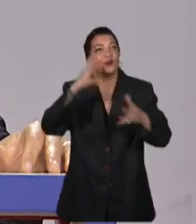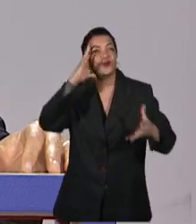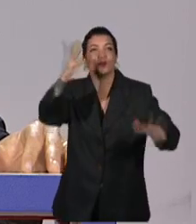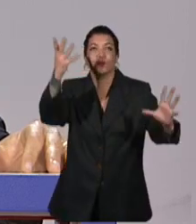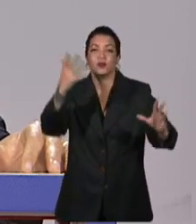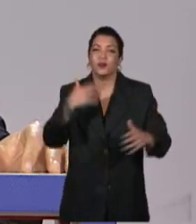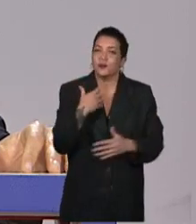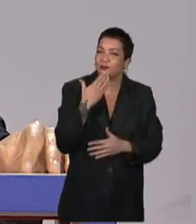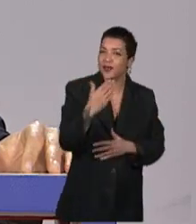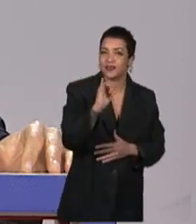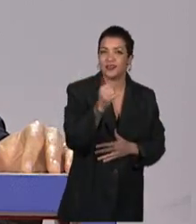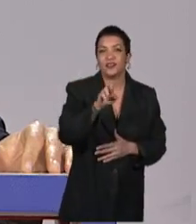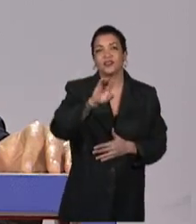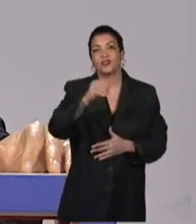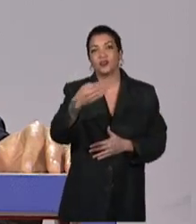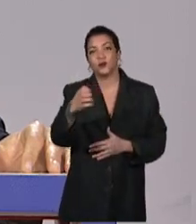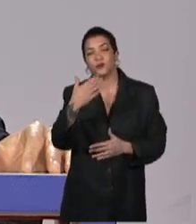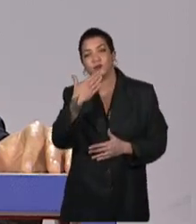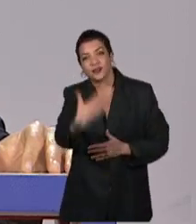Merci, Jérôme.